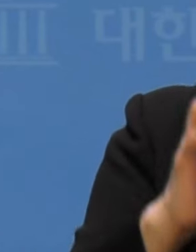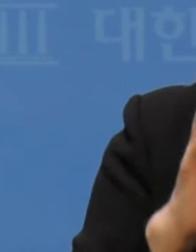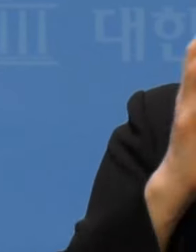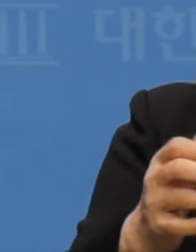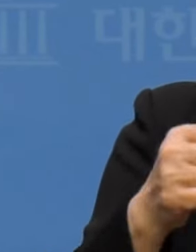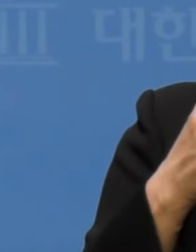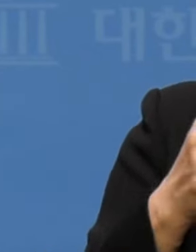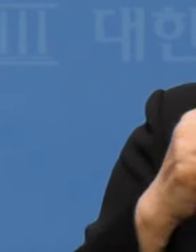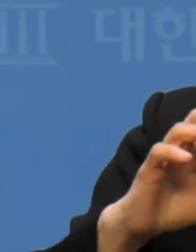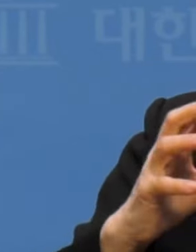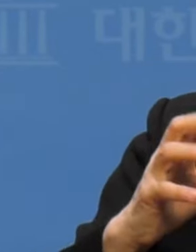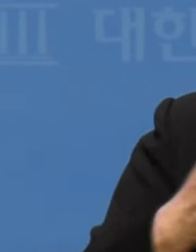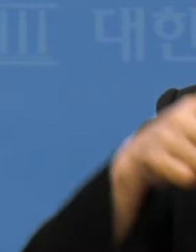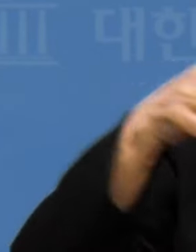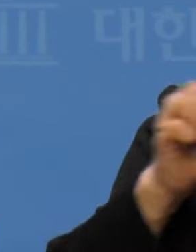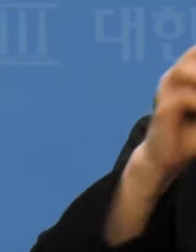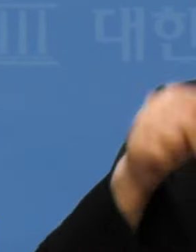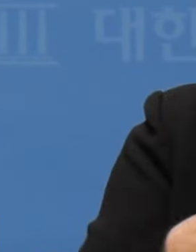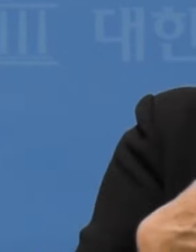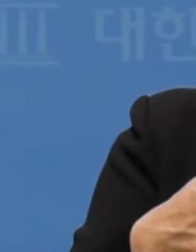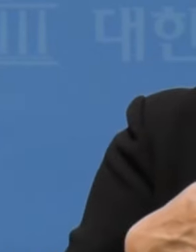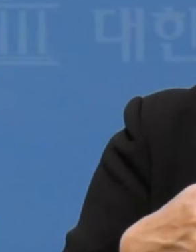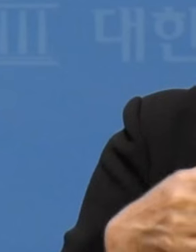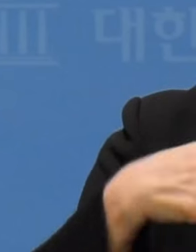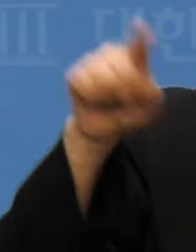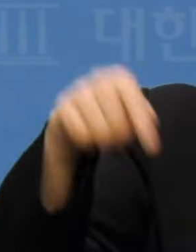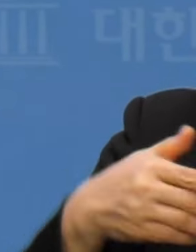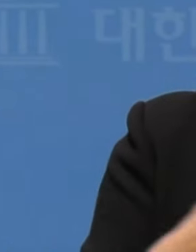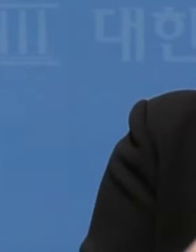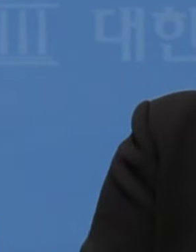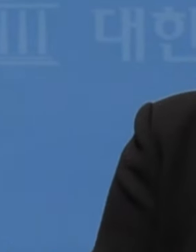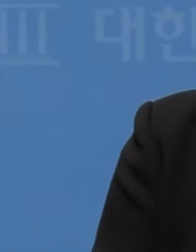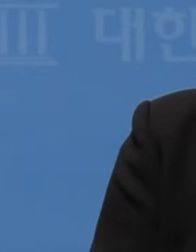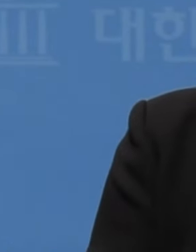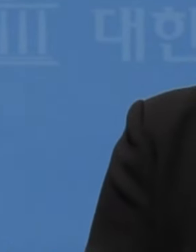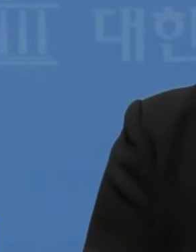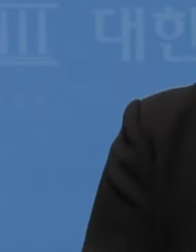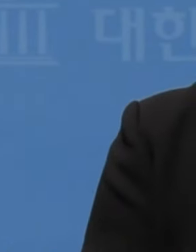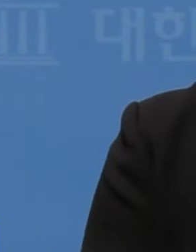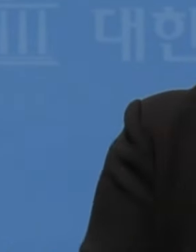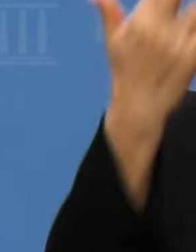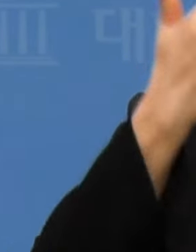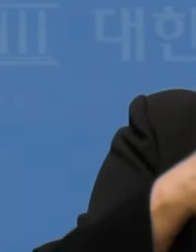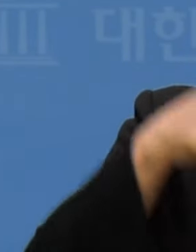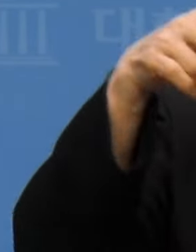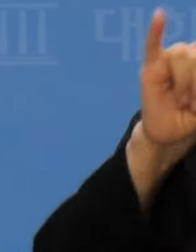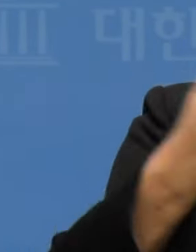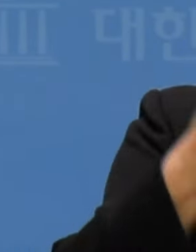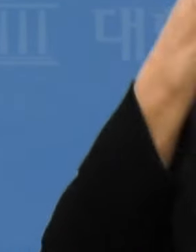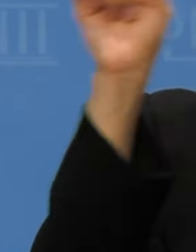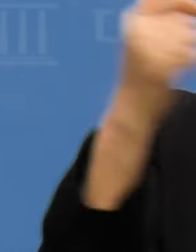대한민국 군사 외교관인 카투사로 병장 만기 전역을 했습니다. 그리고 미국 캔자스